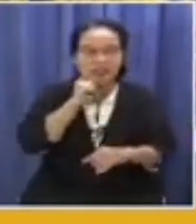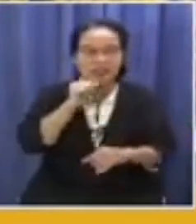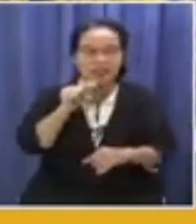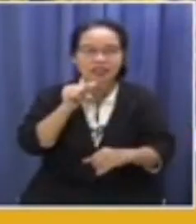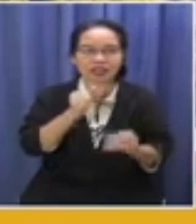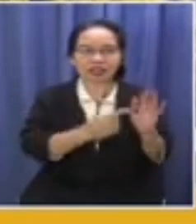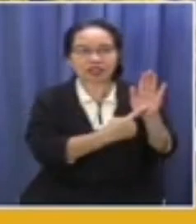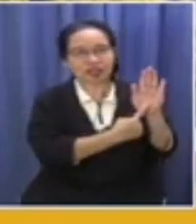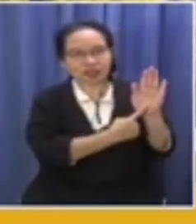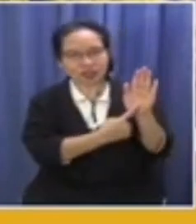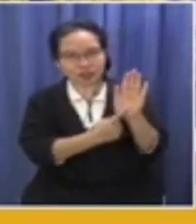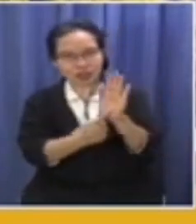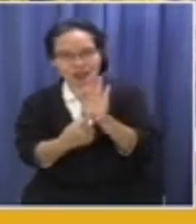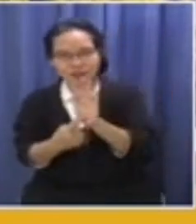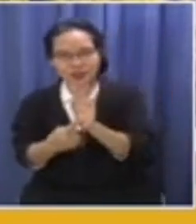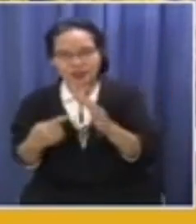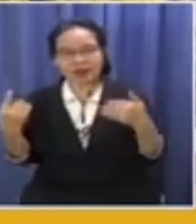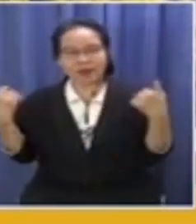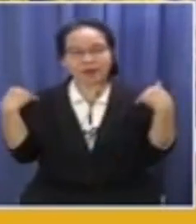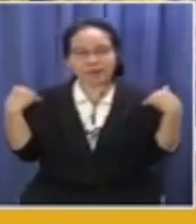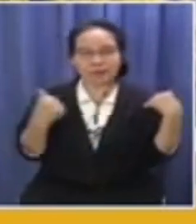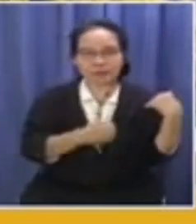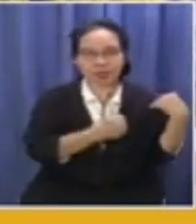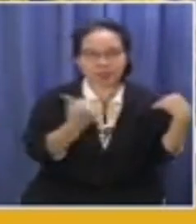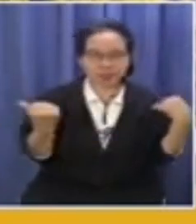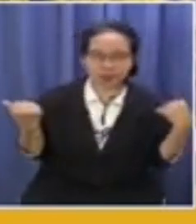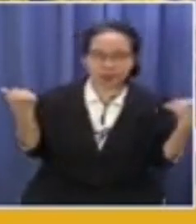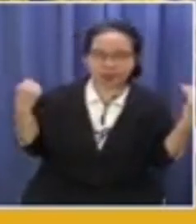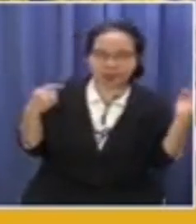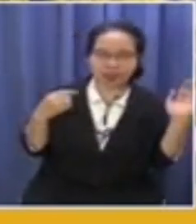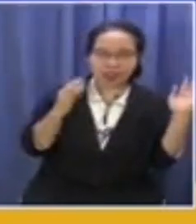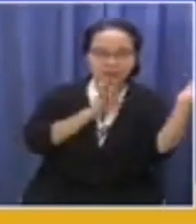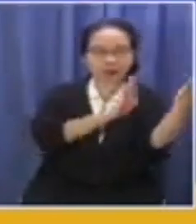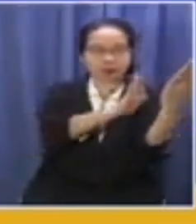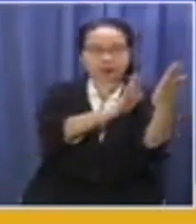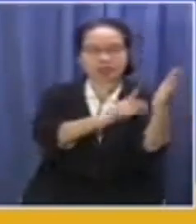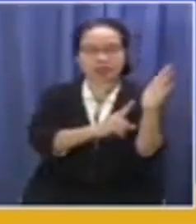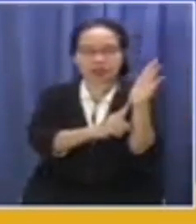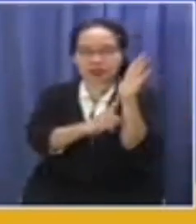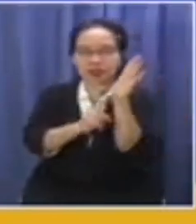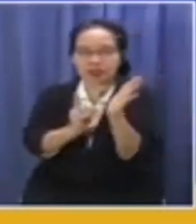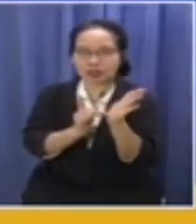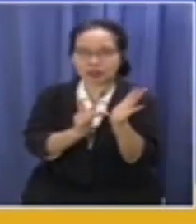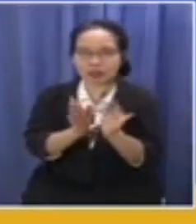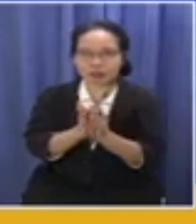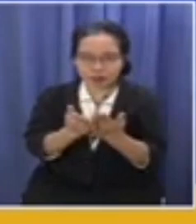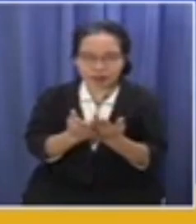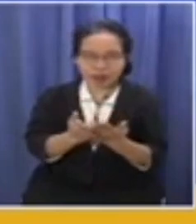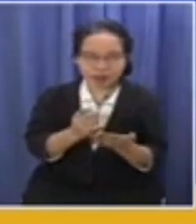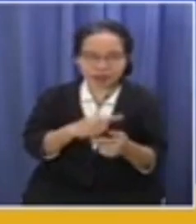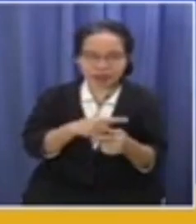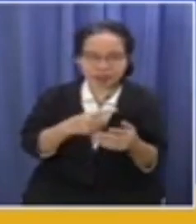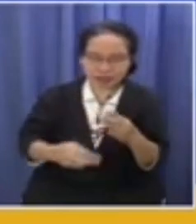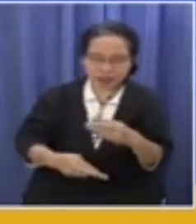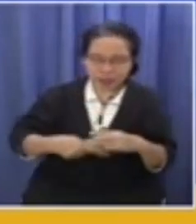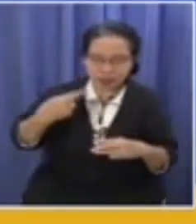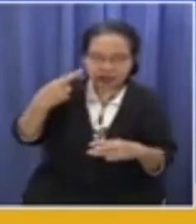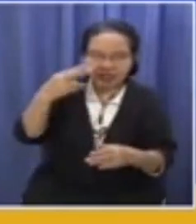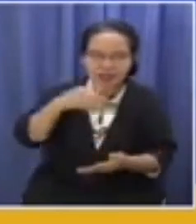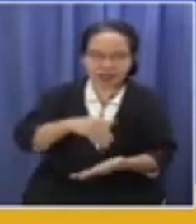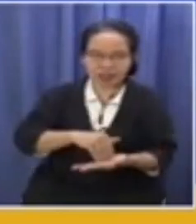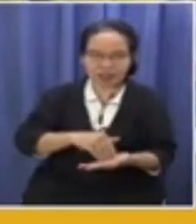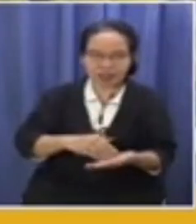siya papakita non meron pang ibang pagpapakitang sinasabi sa bibliya ngayon pagka Nabuhay na uli yung